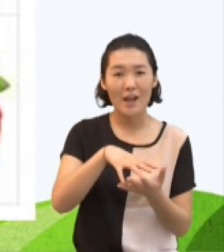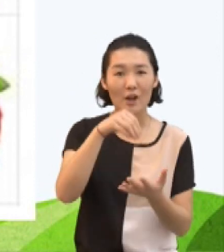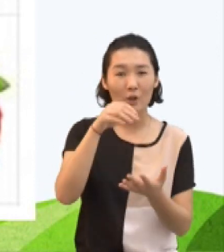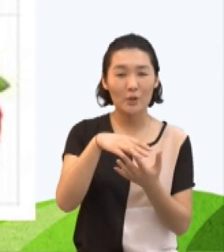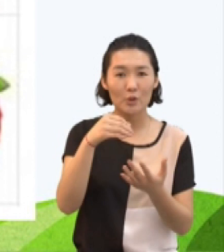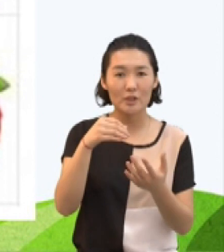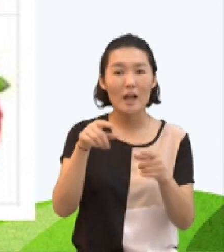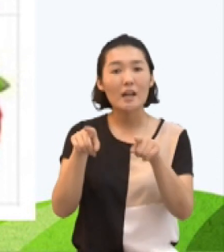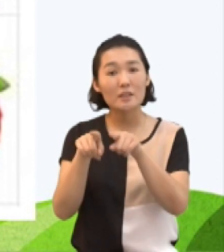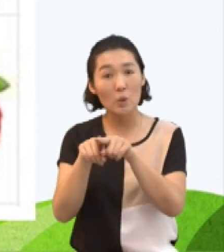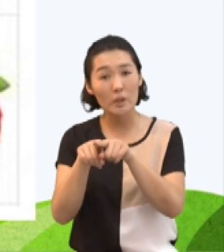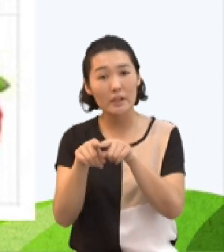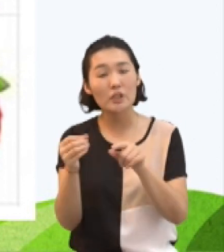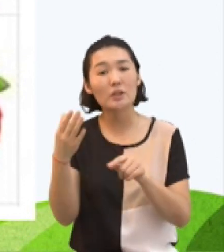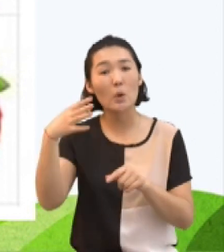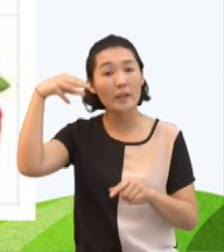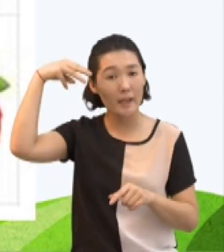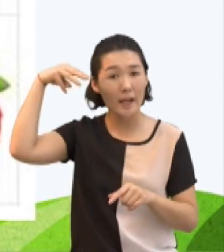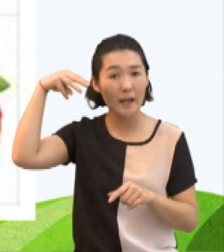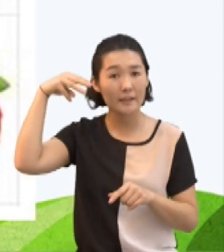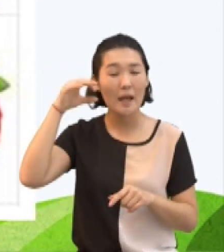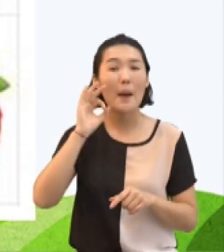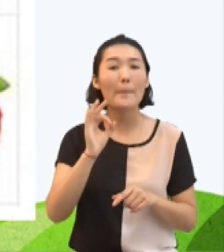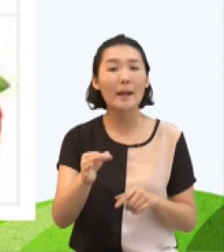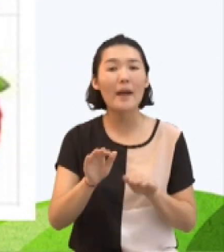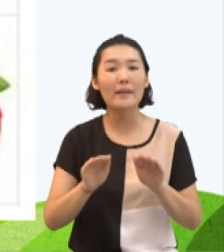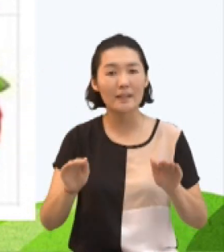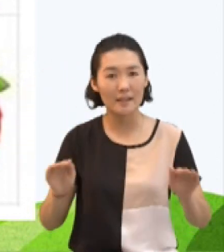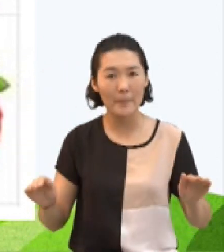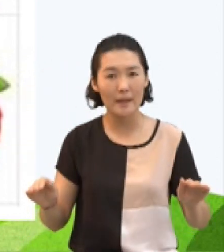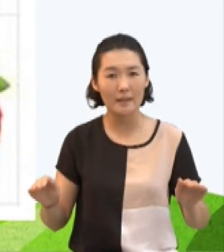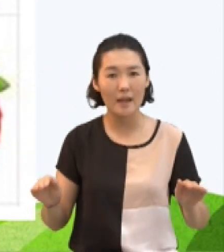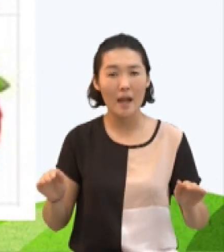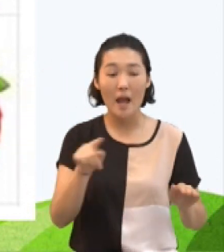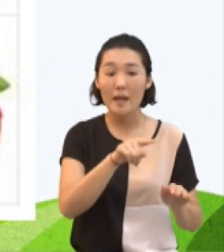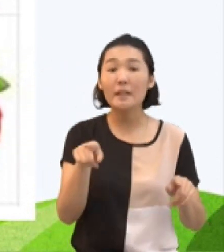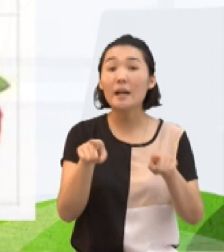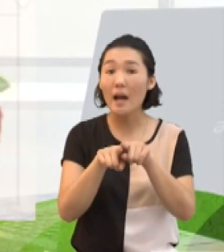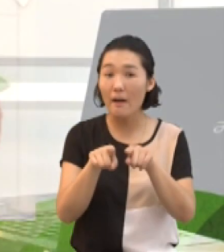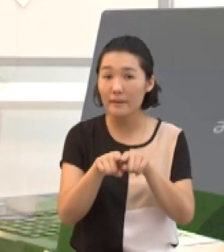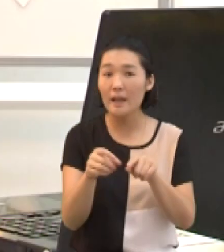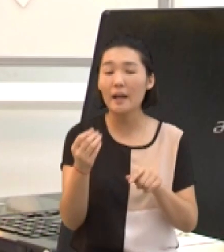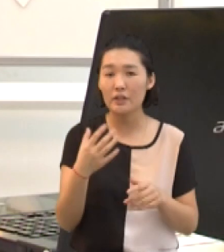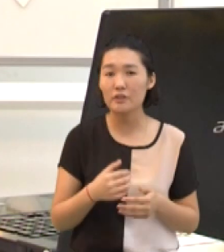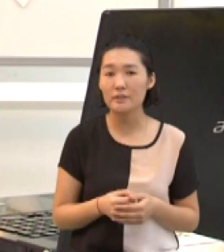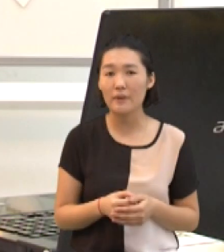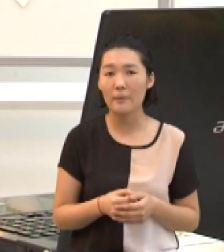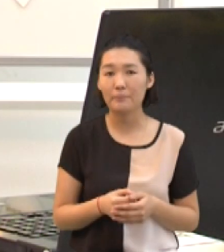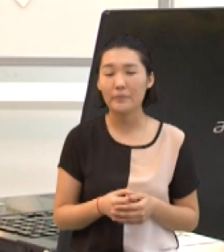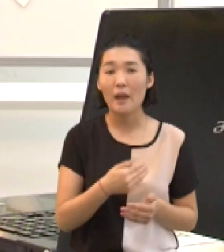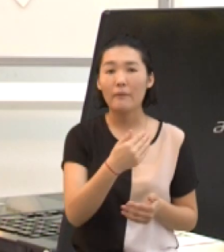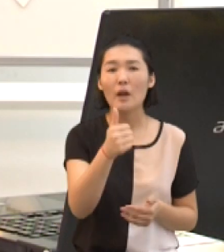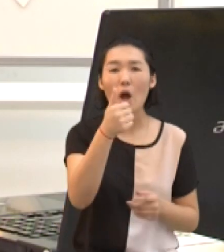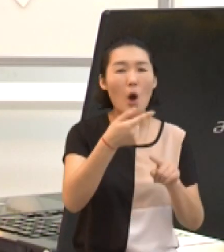Груш столько же, сколько и ягод. Правильно, ребята, их равное количество. Вы очень